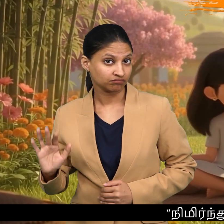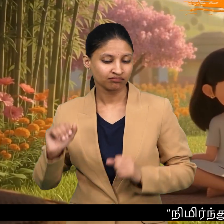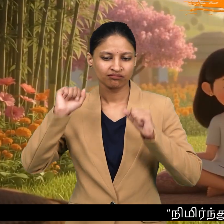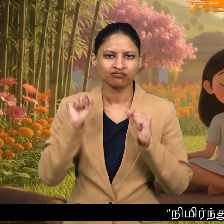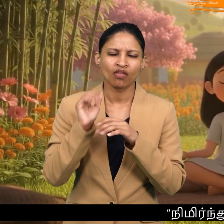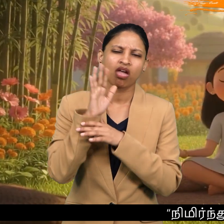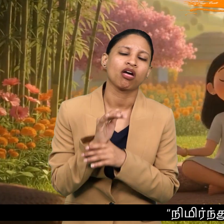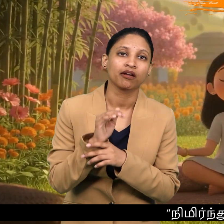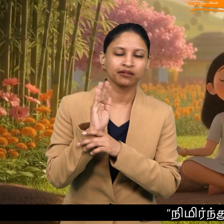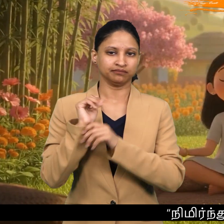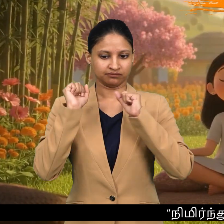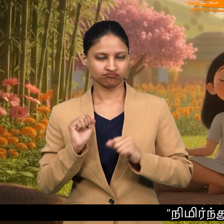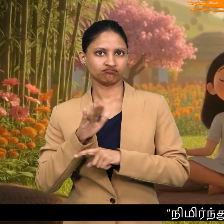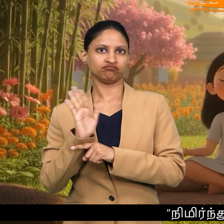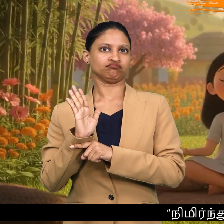நிமிர்ந்து உட்காரு ராணி.